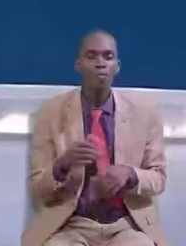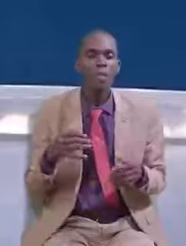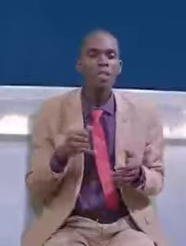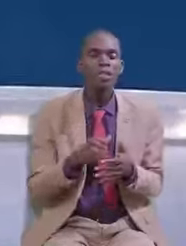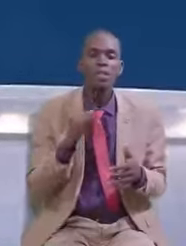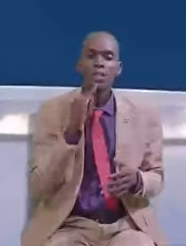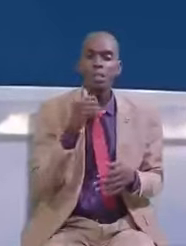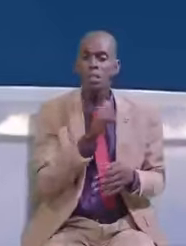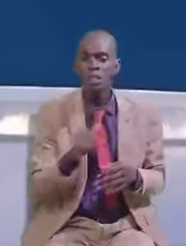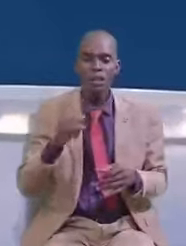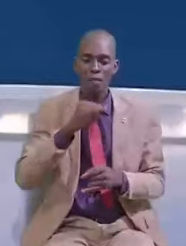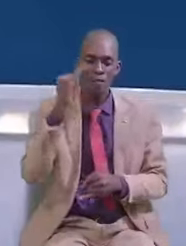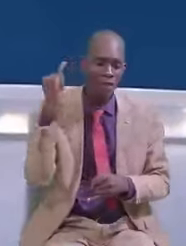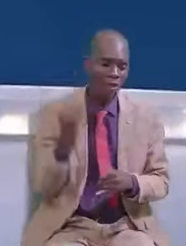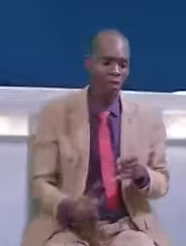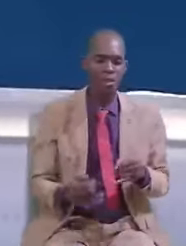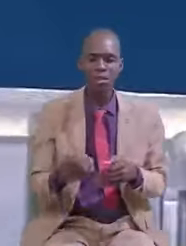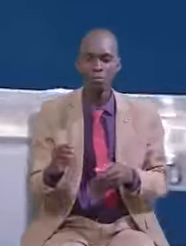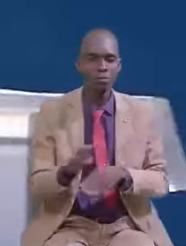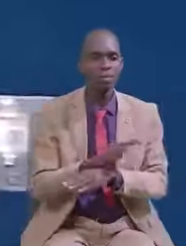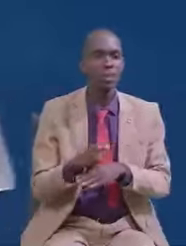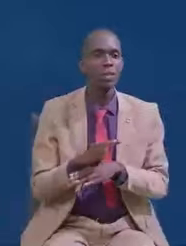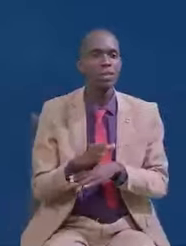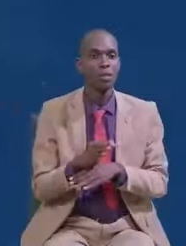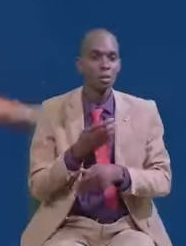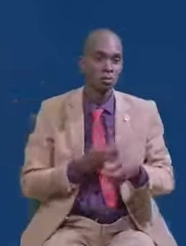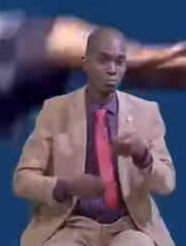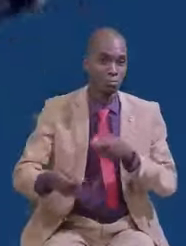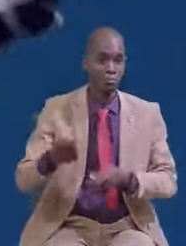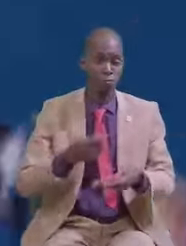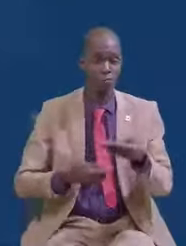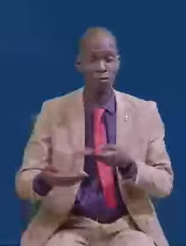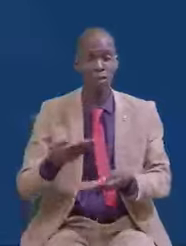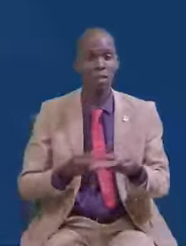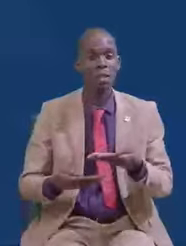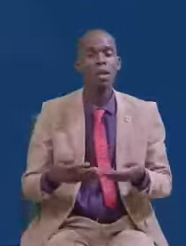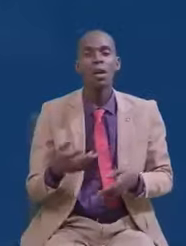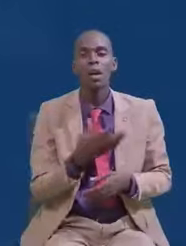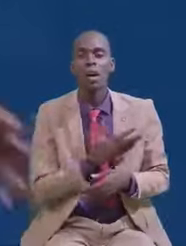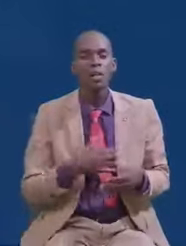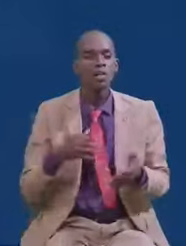C'est une transaction bien finalisée. Quelque chose déjà réglé.